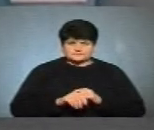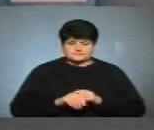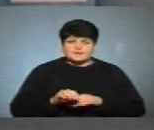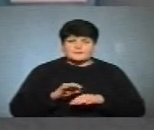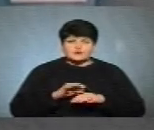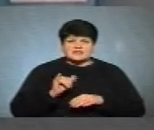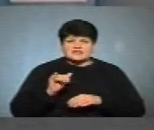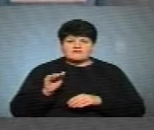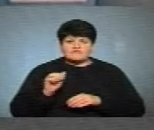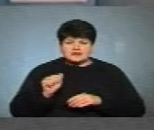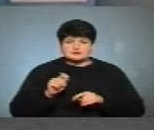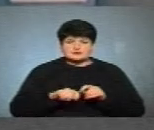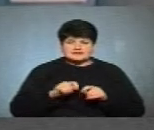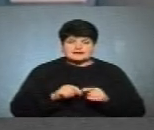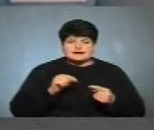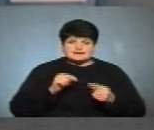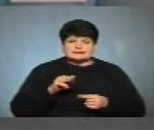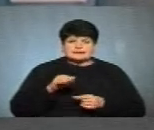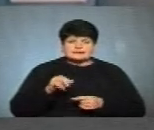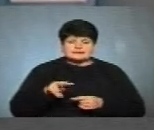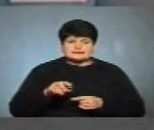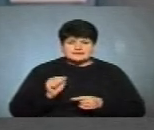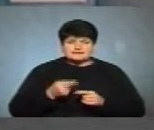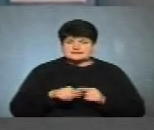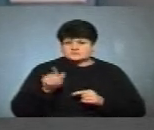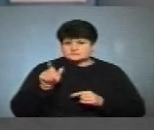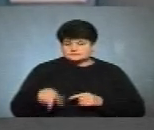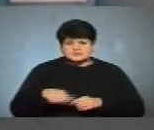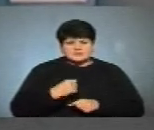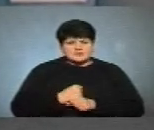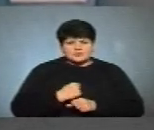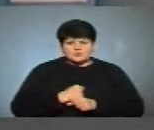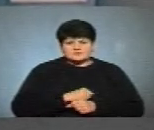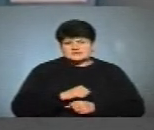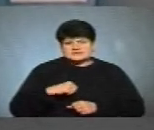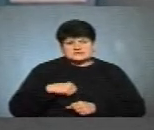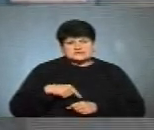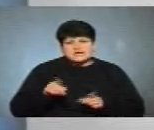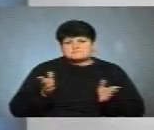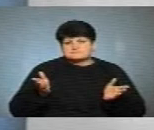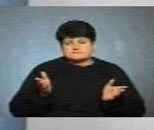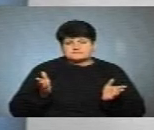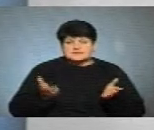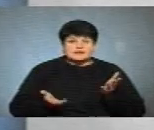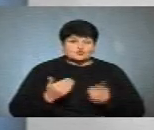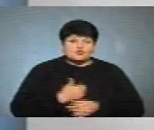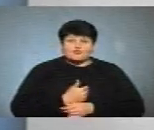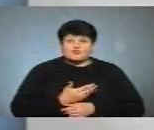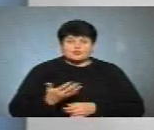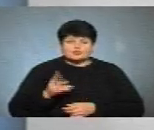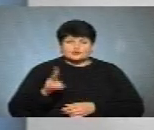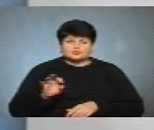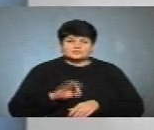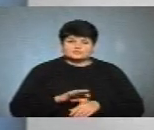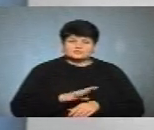проводити ІФА-дослідження на антитіла G. Це пацієнт робить сам, якщо хоче, хто